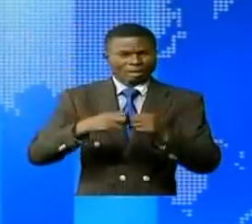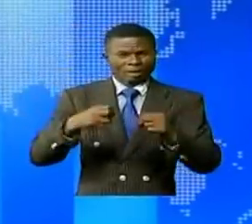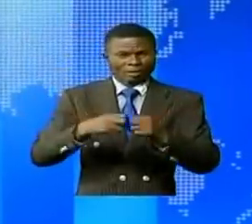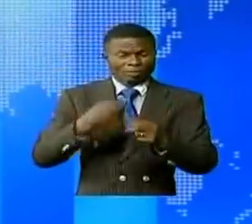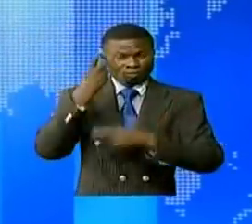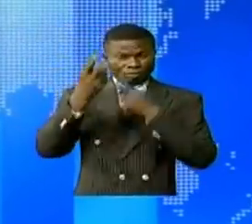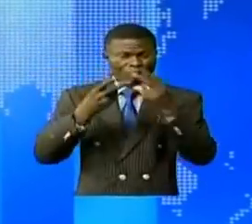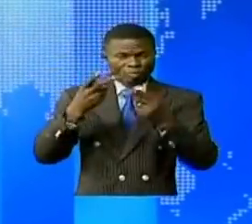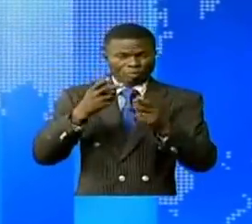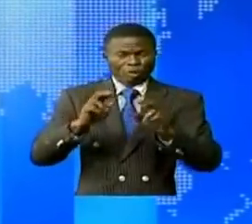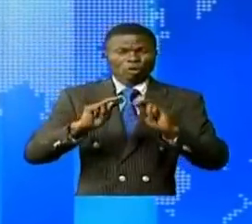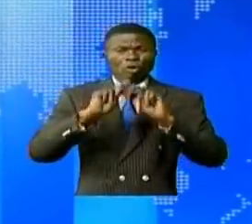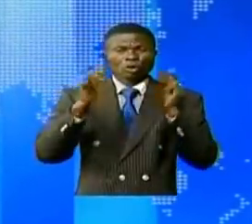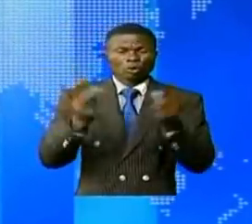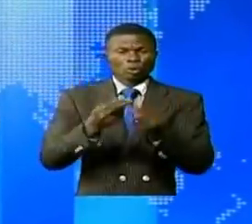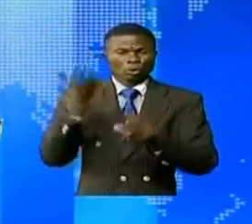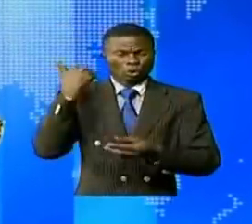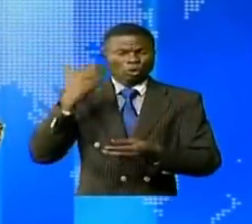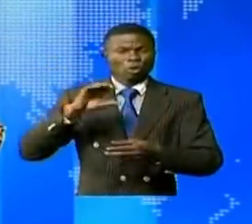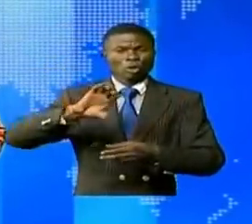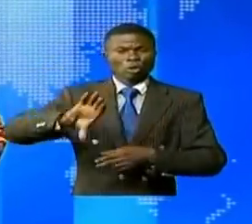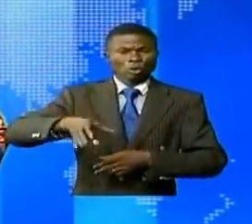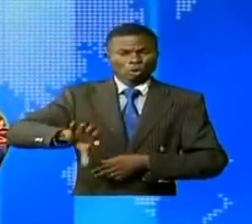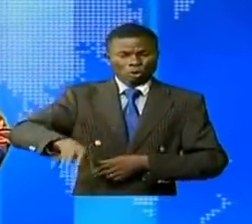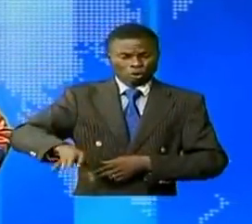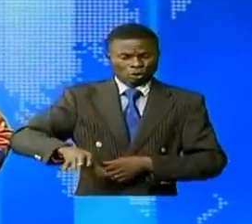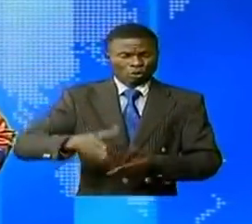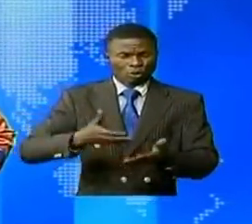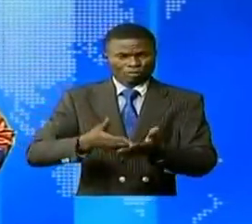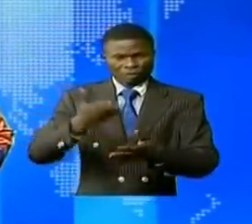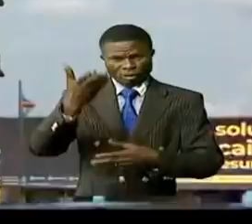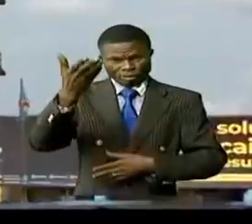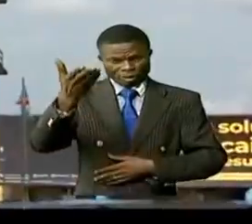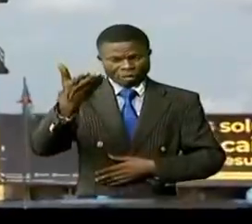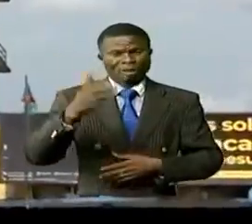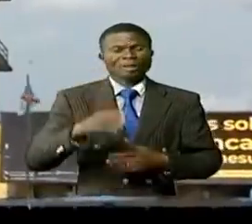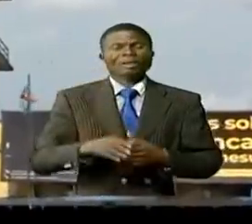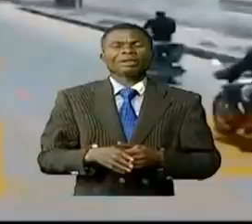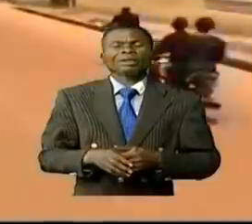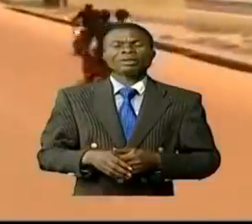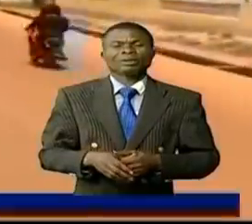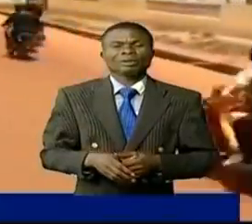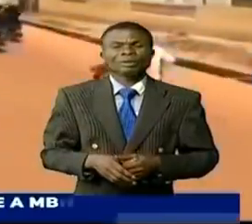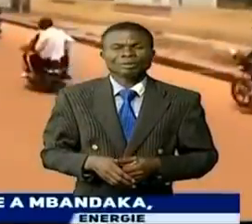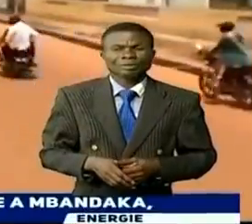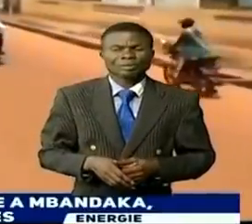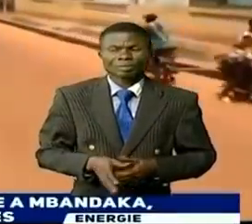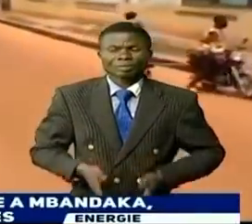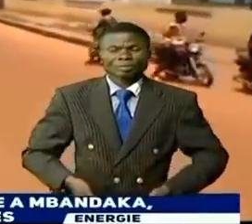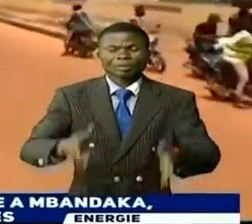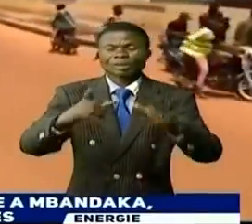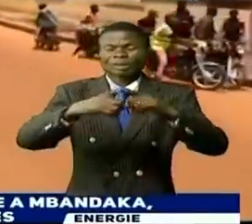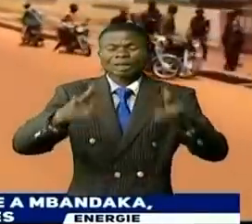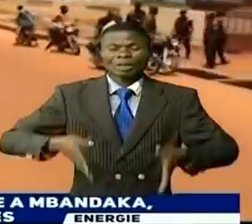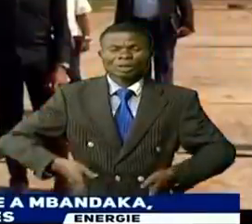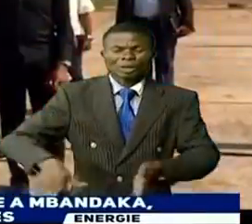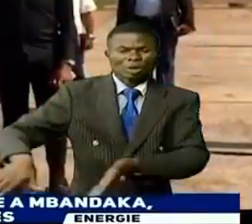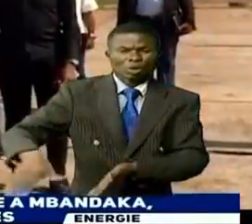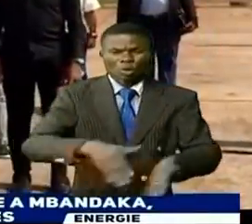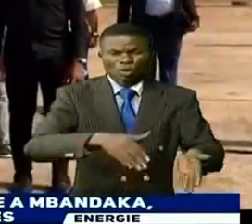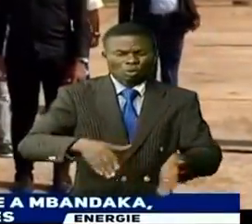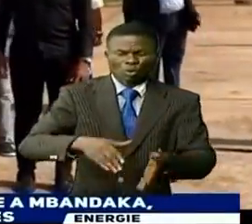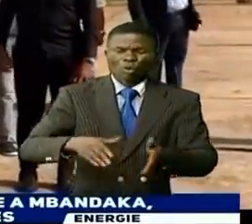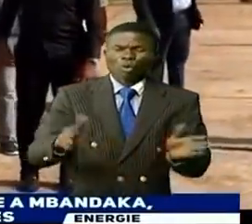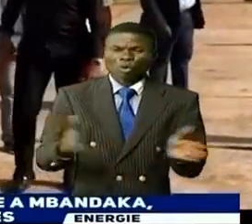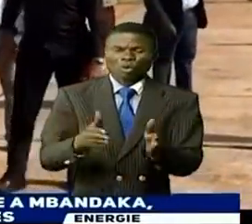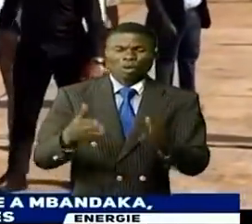visiter l'usine de la régie des eaux. Yvette Makuntima et Oscar Balkaïch. Les grandes artères, rues et avenues des différents quartiers de la